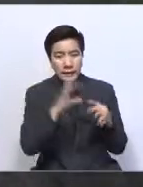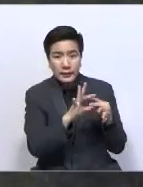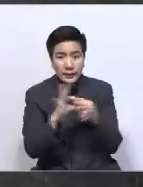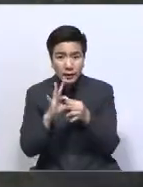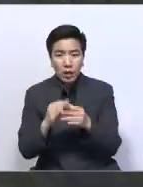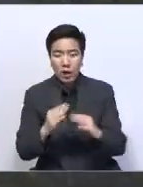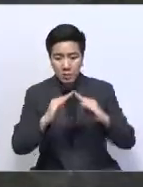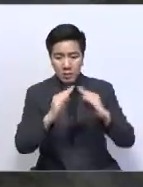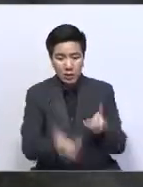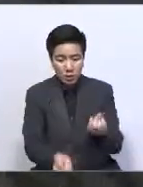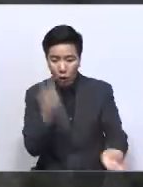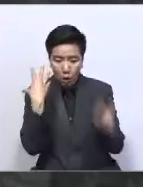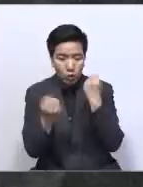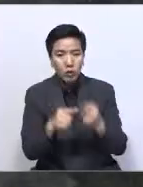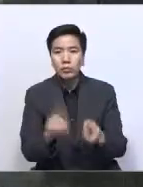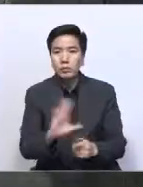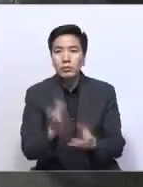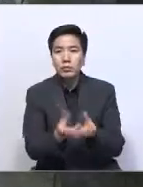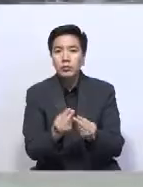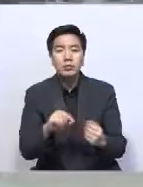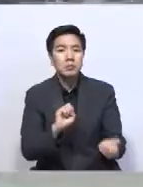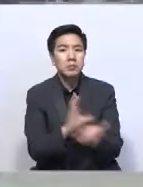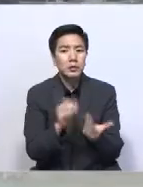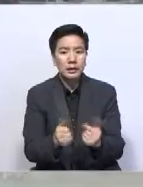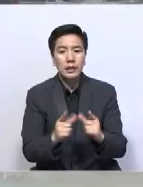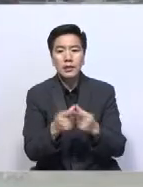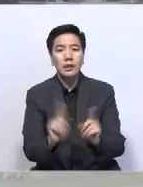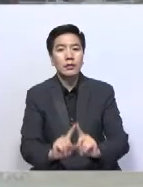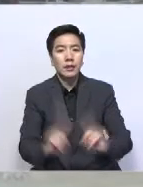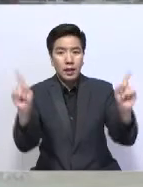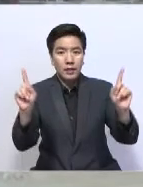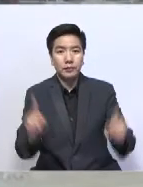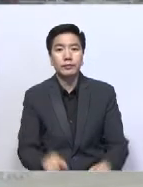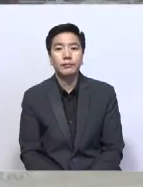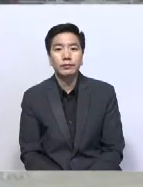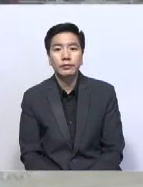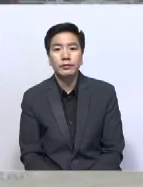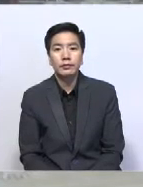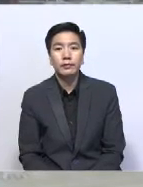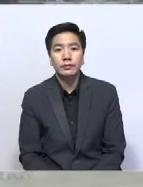กับเรื่องการรื้อรีสอร์ทที่มีการบุกรุกพื้นที่เพราะว่าเป็นคนละเรื่องกันค่ะ